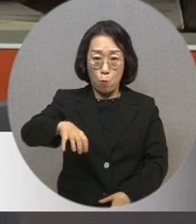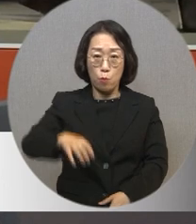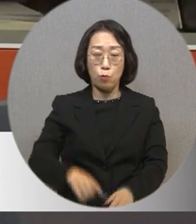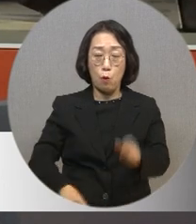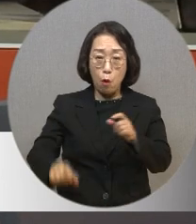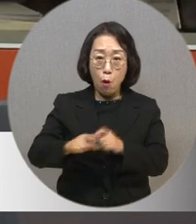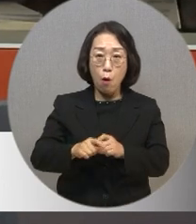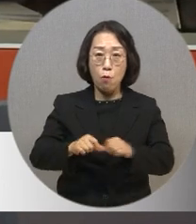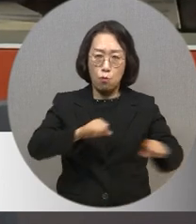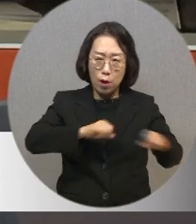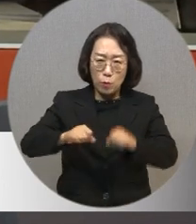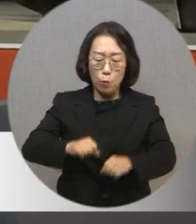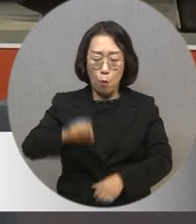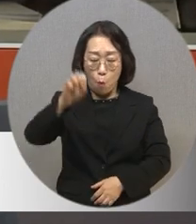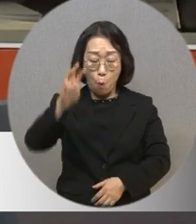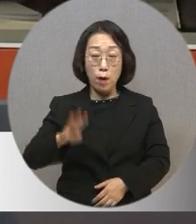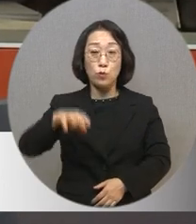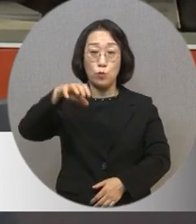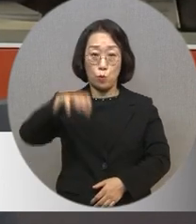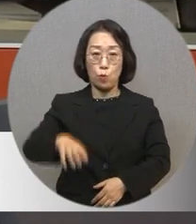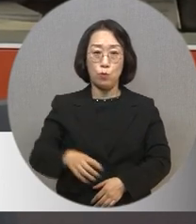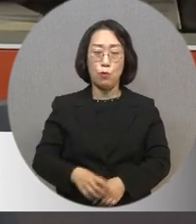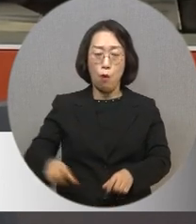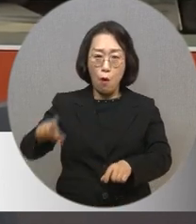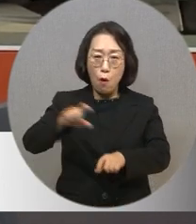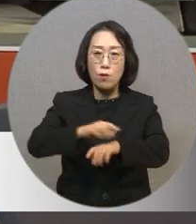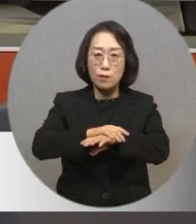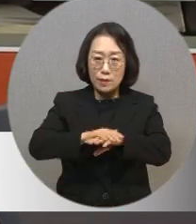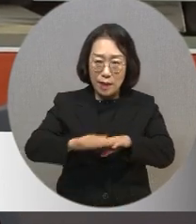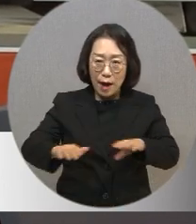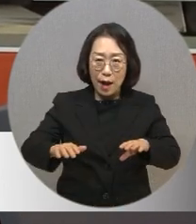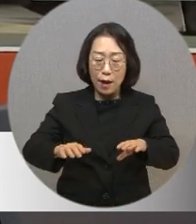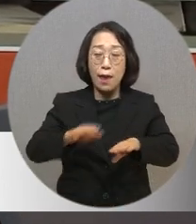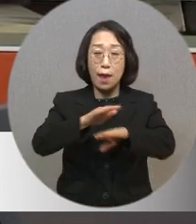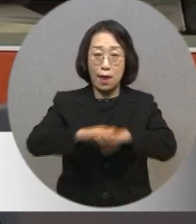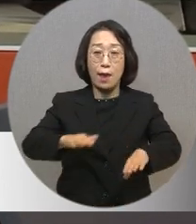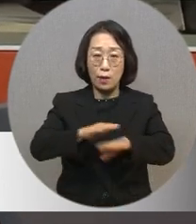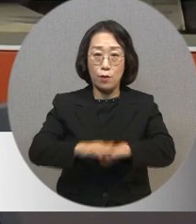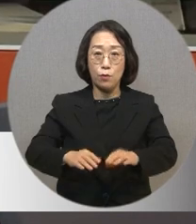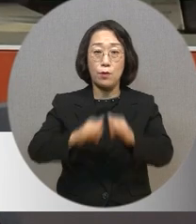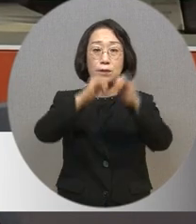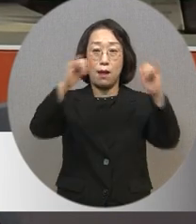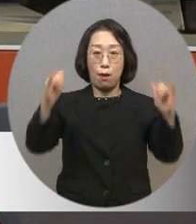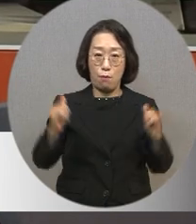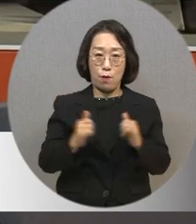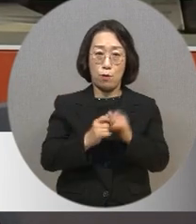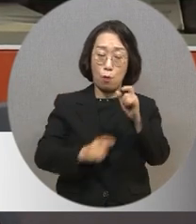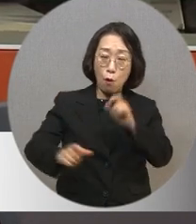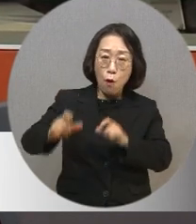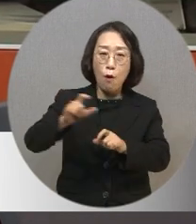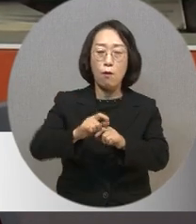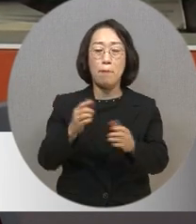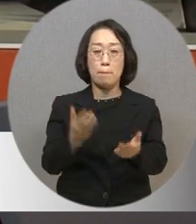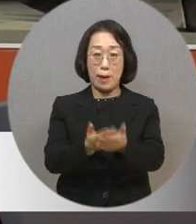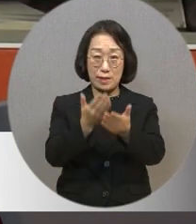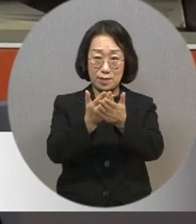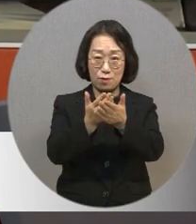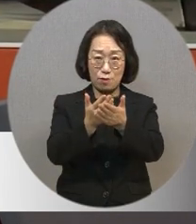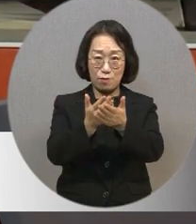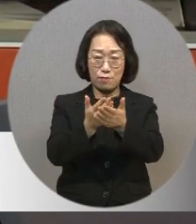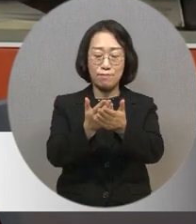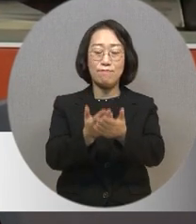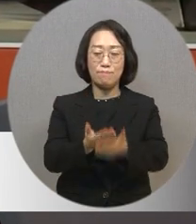우리 광주인이만큼 광주에서부터 이런 부분 잘 공유가 돼가지고 우리 사회가 조금 더 발전하는